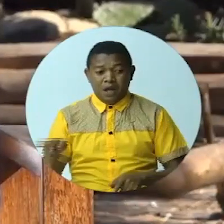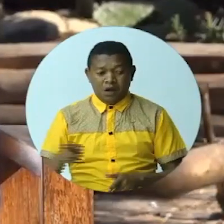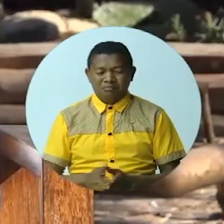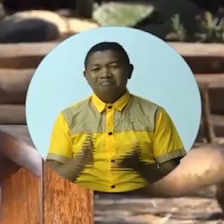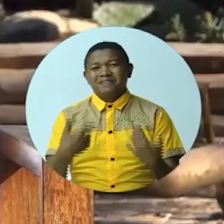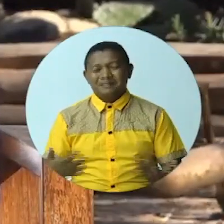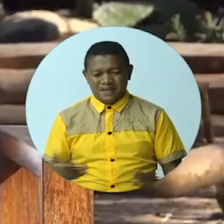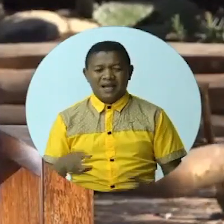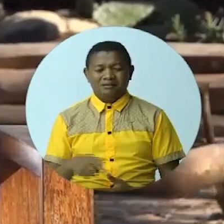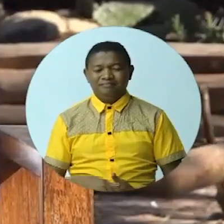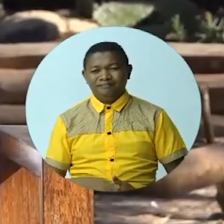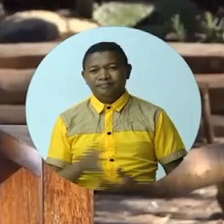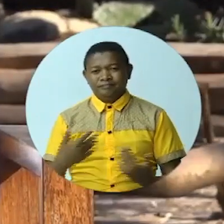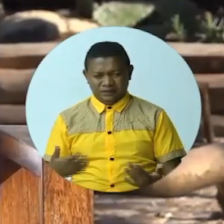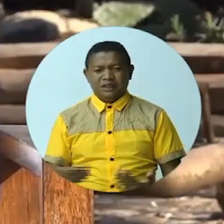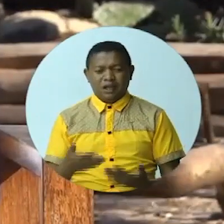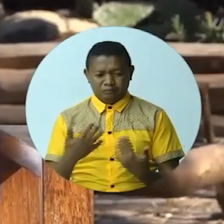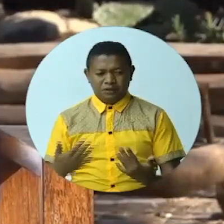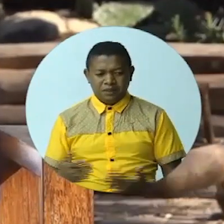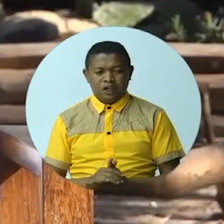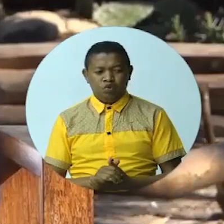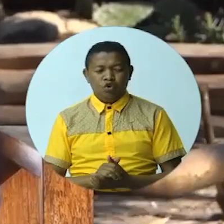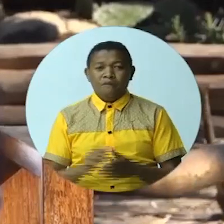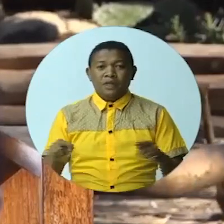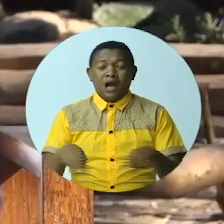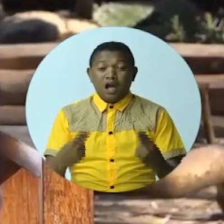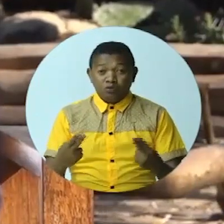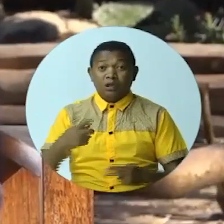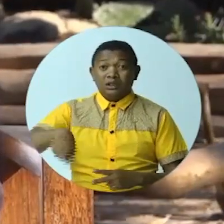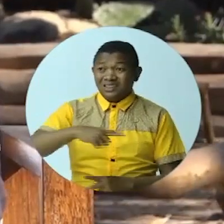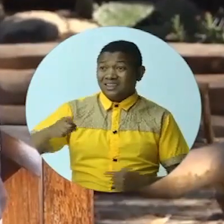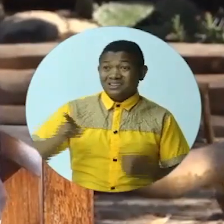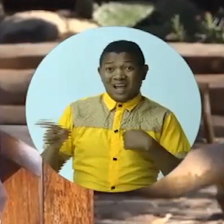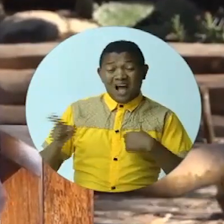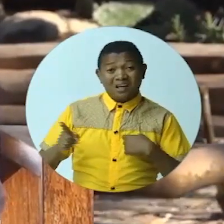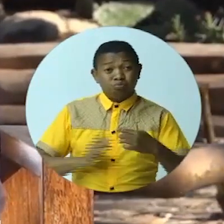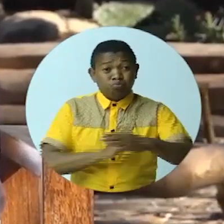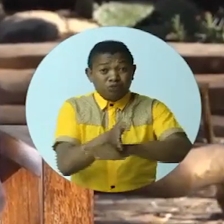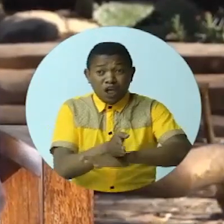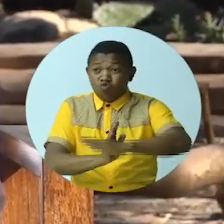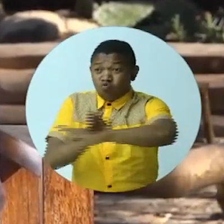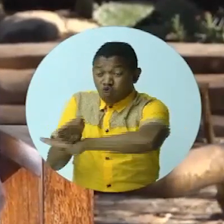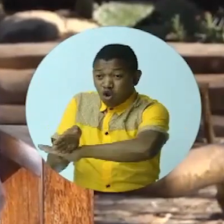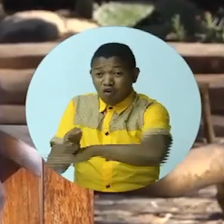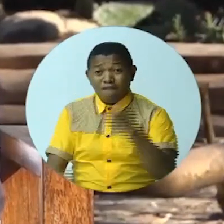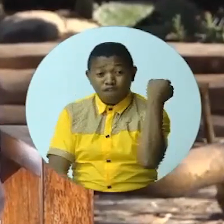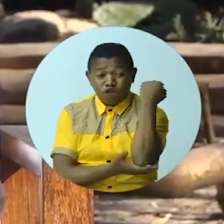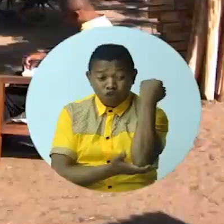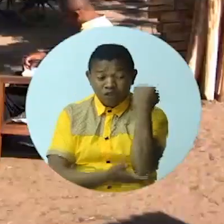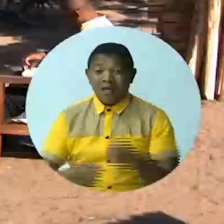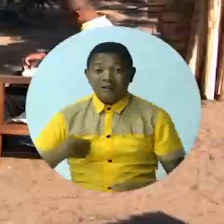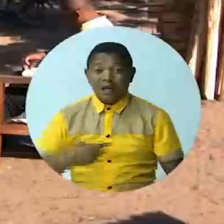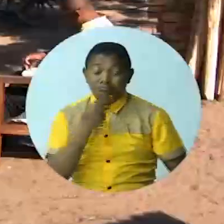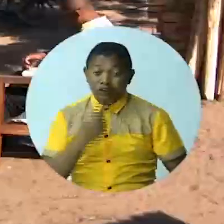maromaro satria rehefa nidina ifotsiny a namangy